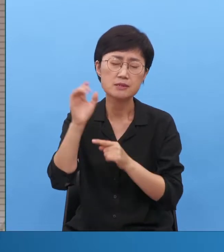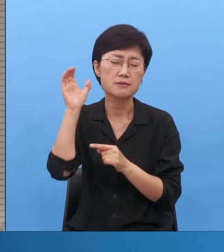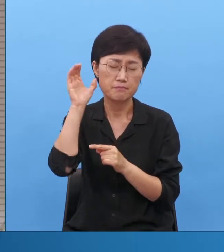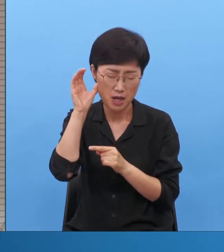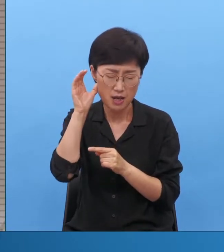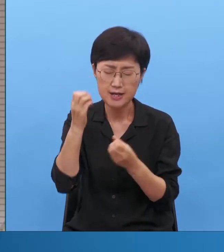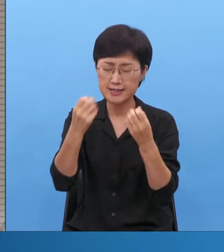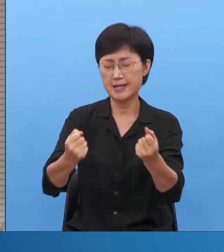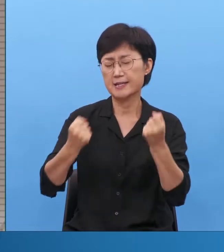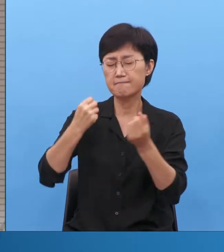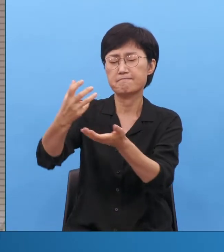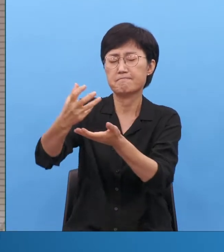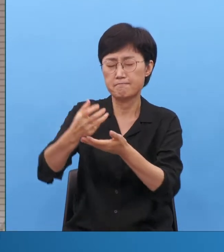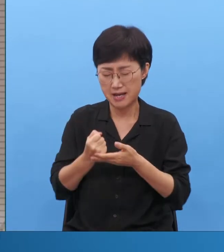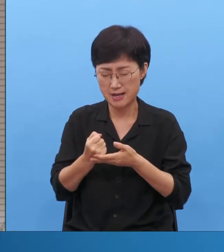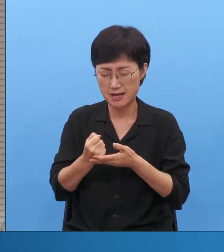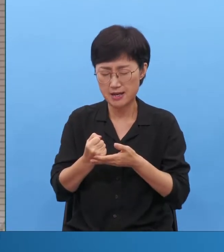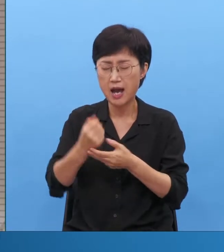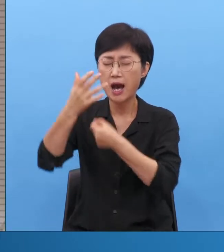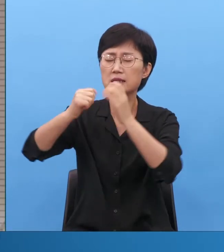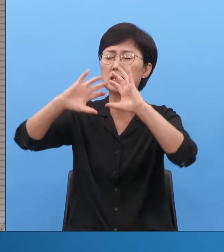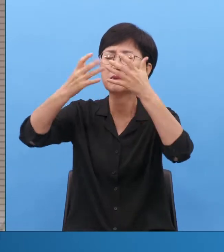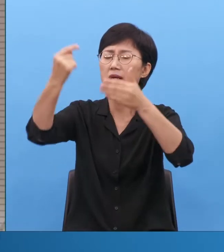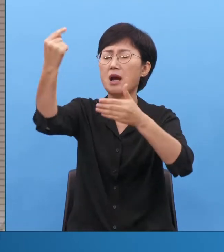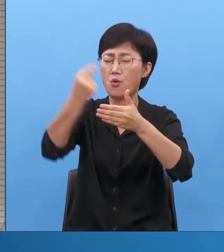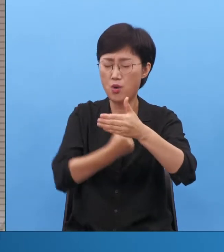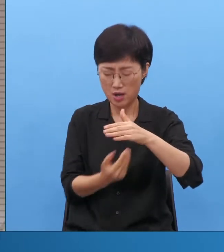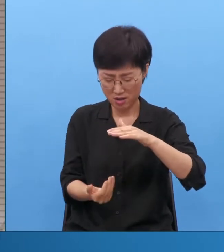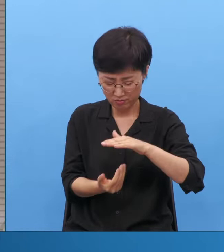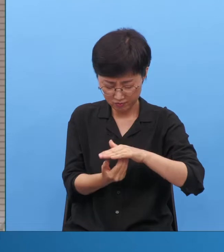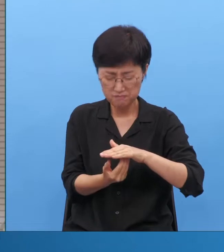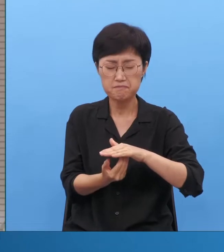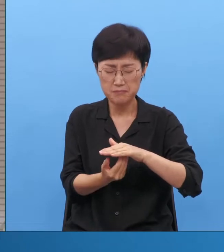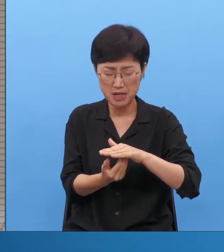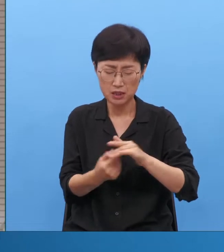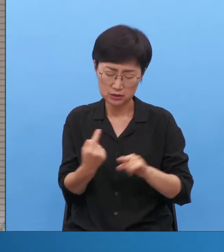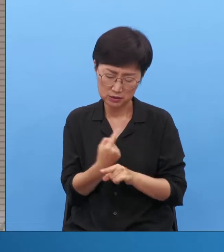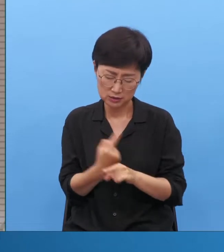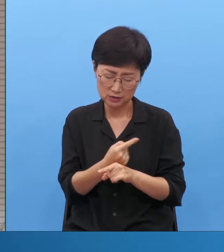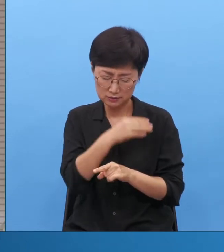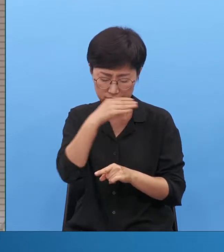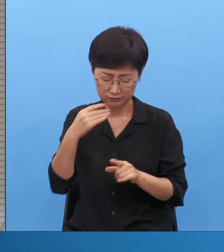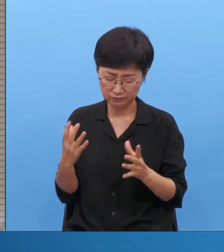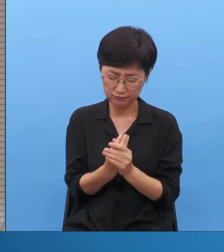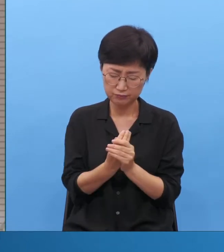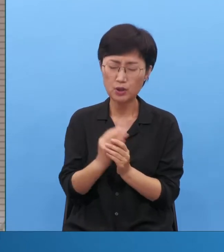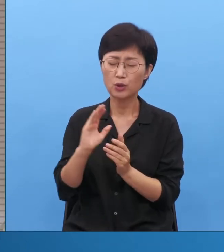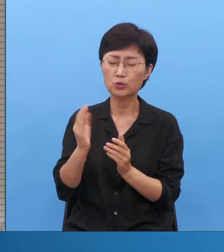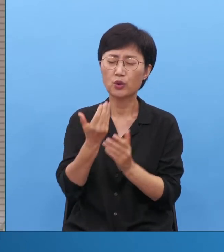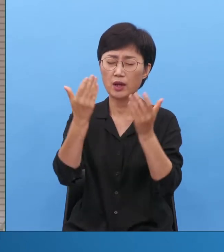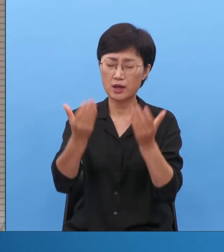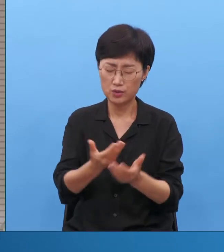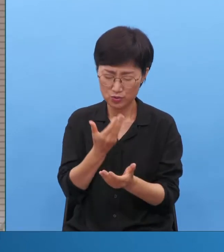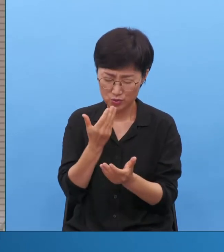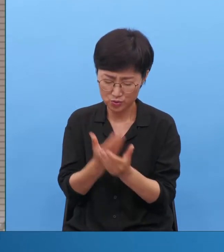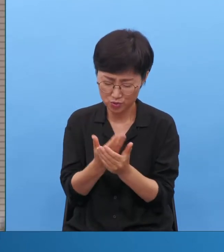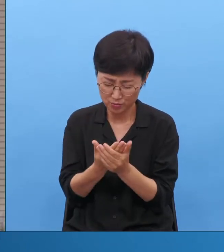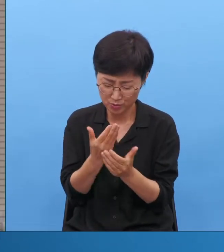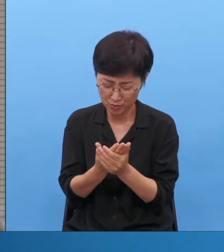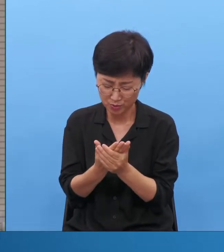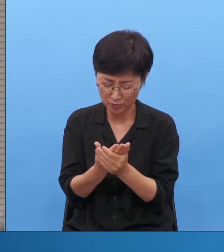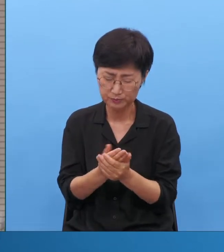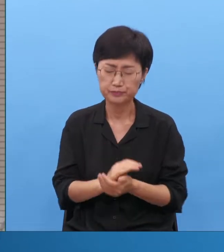얻으며 하나님 나라 임하는 시간, 치유받는 시간 되게 하여 주옵소서. As we receive your word, may it be a time for us to receive new strength, a time in which your